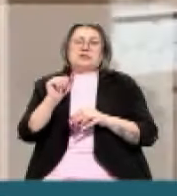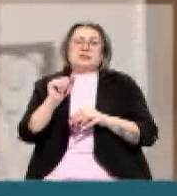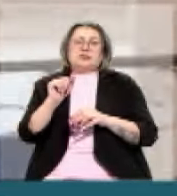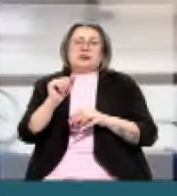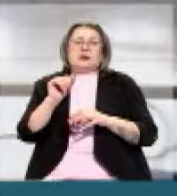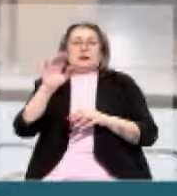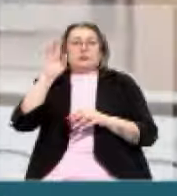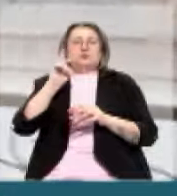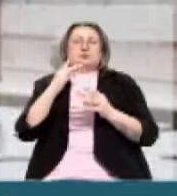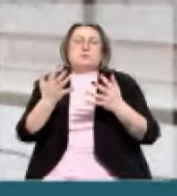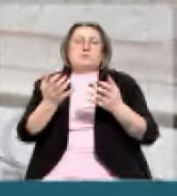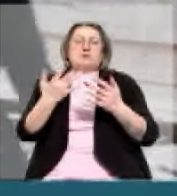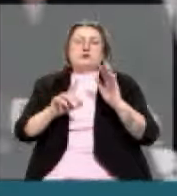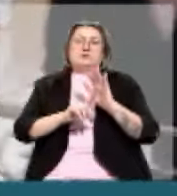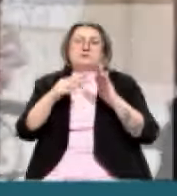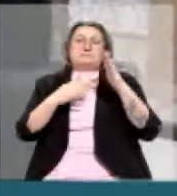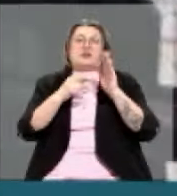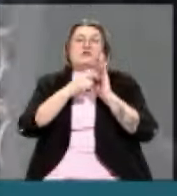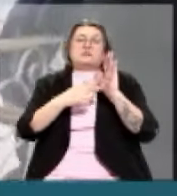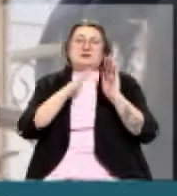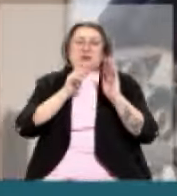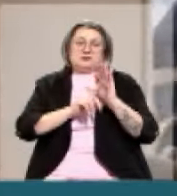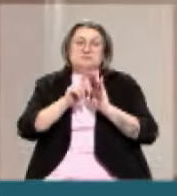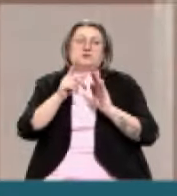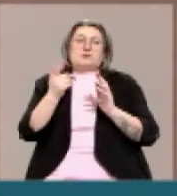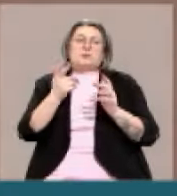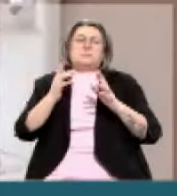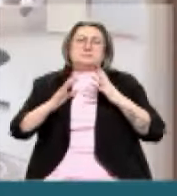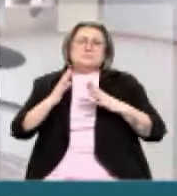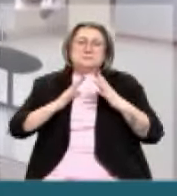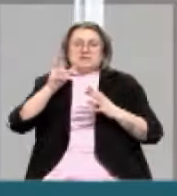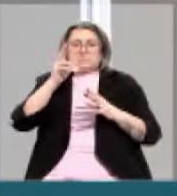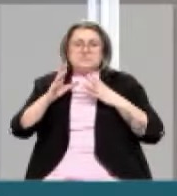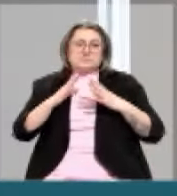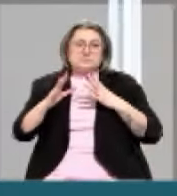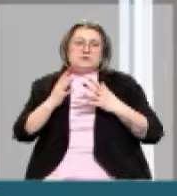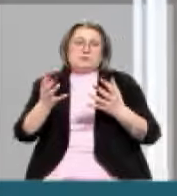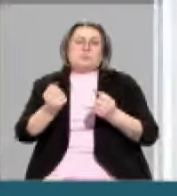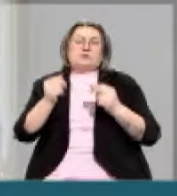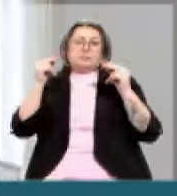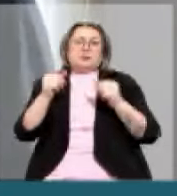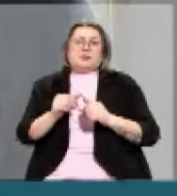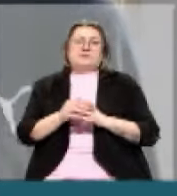куәлігін алу үшін 3 ай тыңғылықты дайындалған. Арнайы автомектепте білім алып, ережелерді жаттадым дейді.